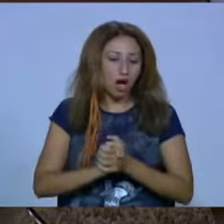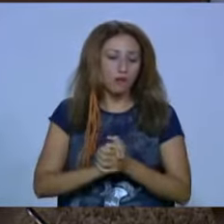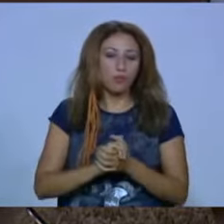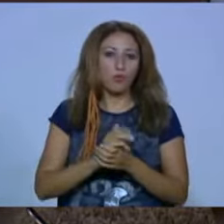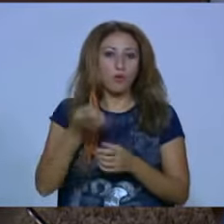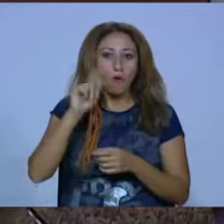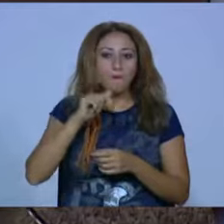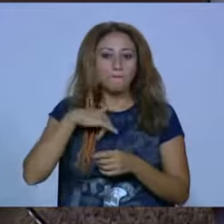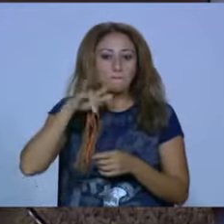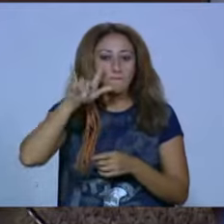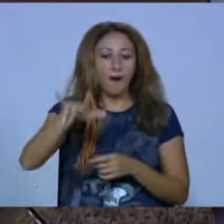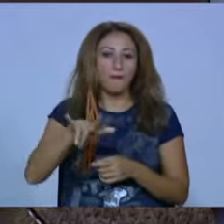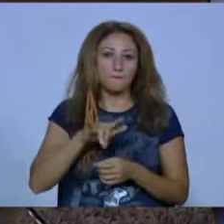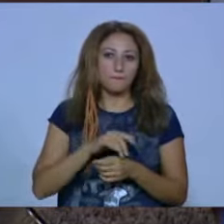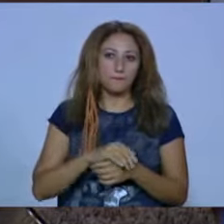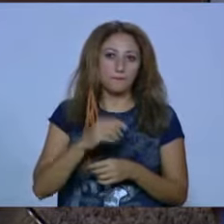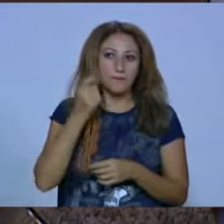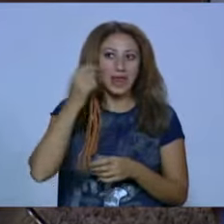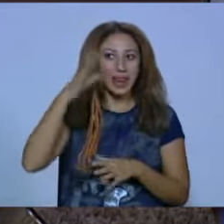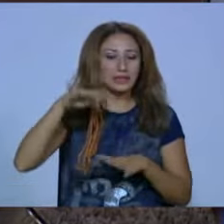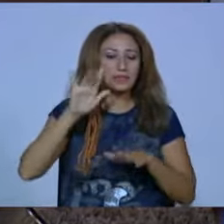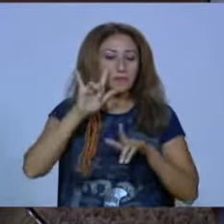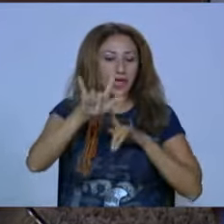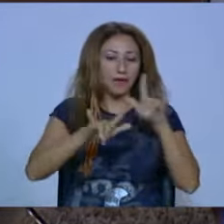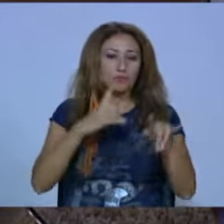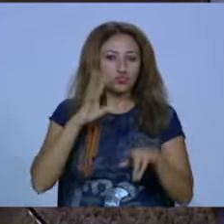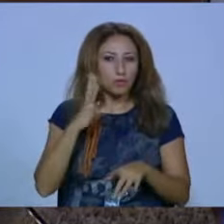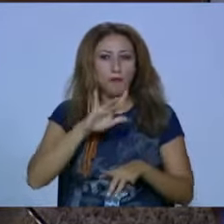كان مؤثر بشكل ايجابي مع جيلنا كله يعني.